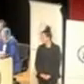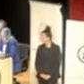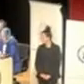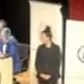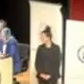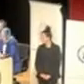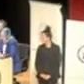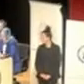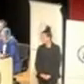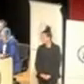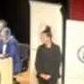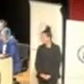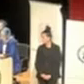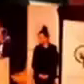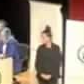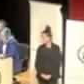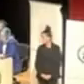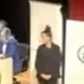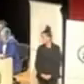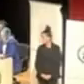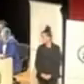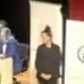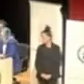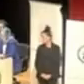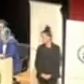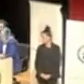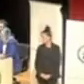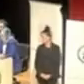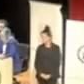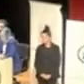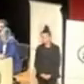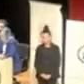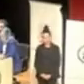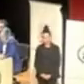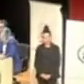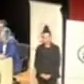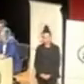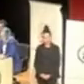bağlandım kaldım, bağlandım kaldım.